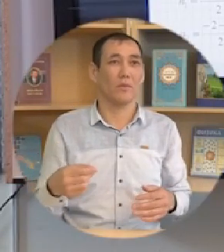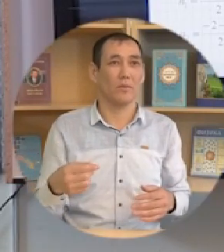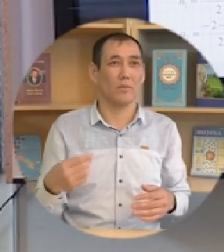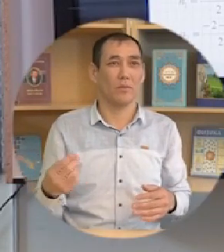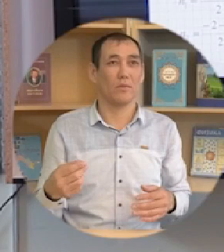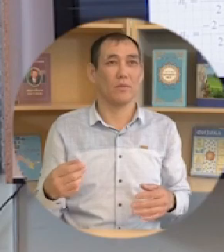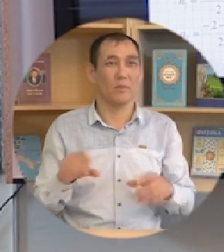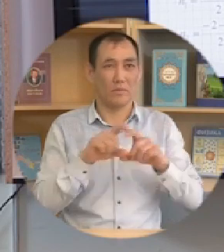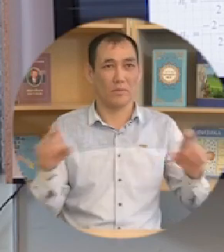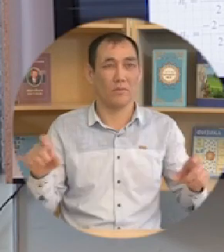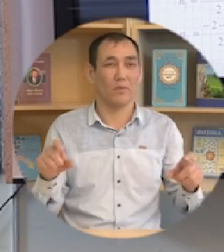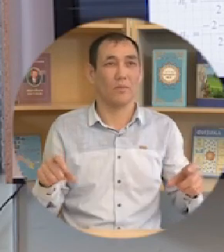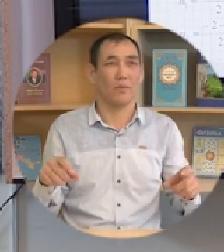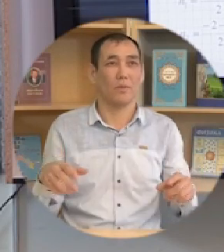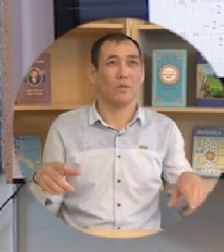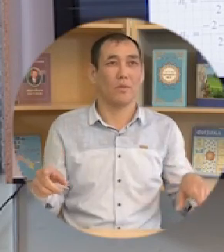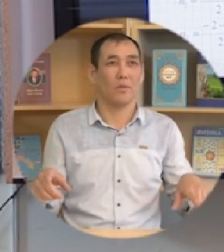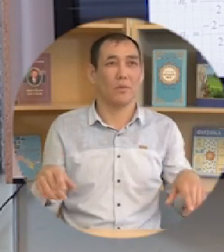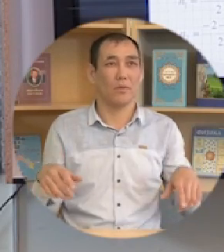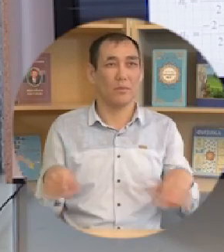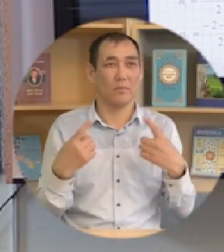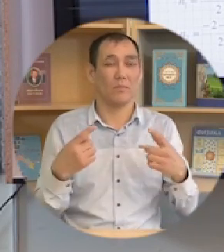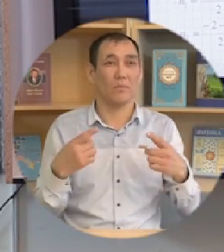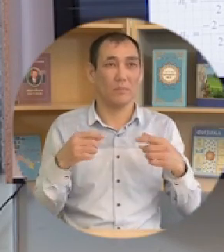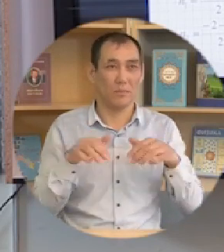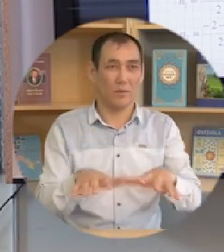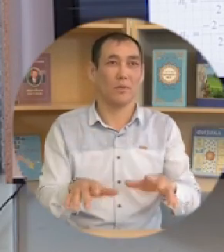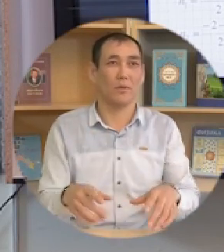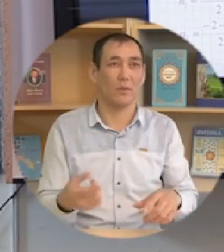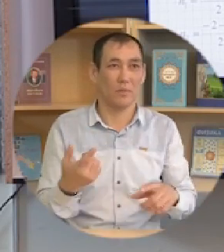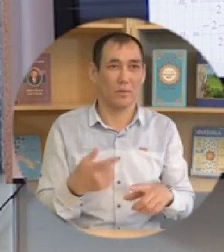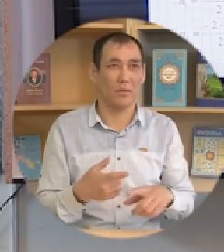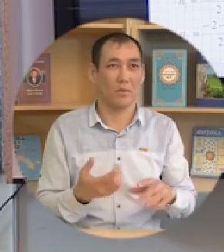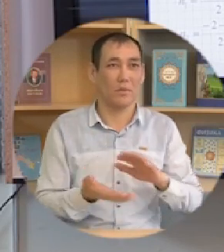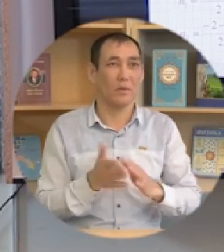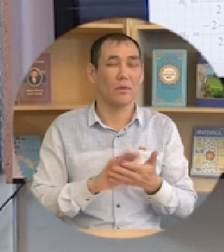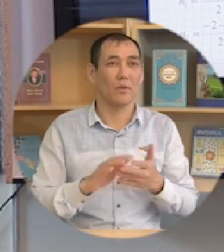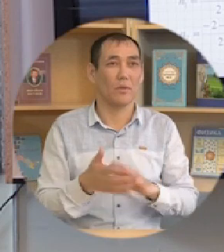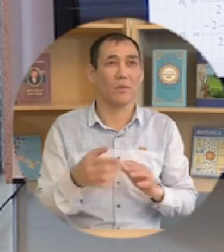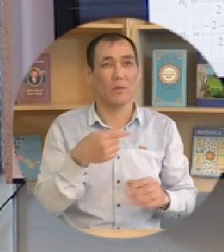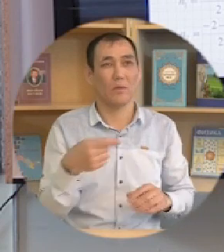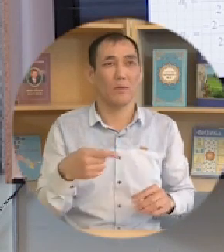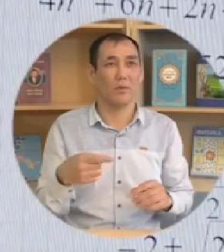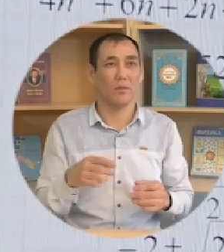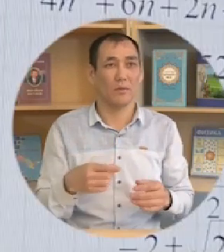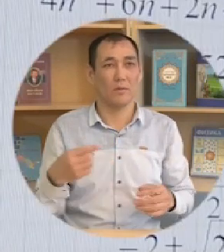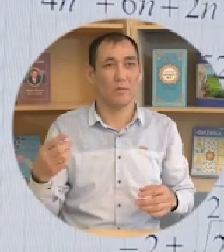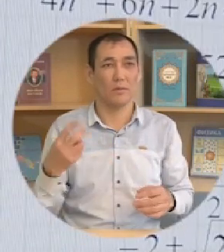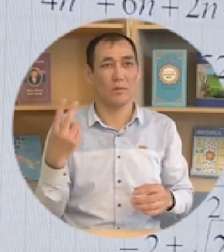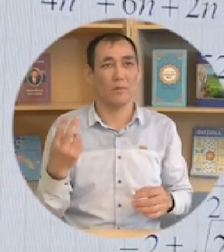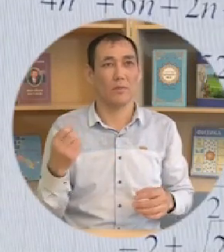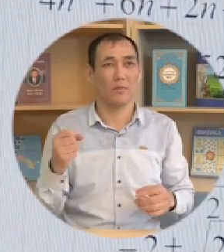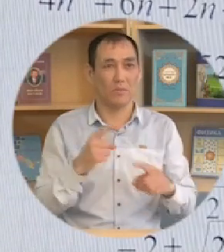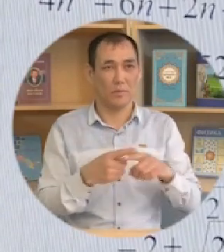формуласына пайдаланған халда бірінші санды 2n қосылған 1, екінші санды 2n қосылған